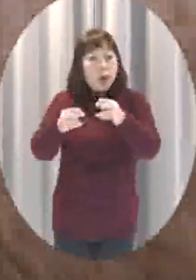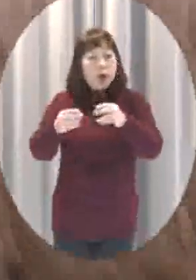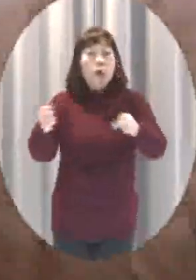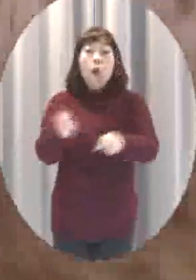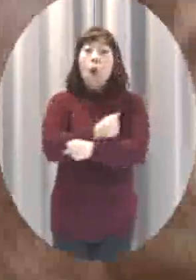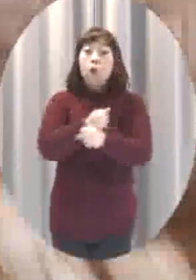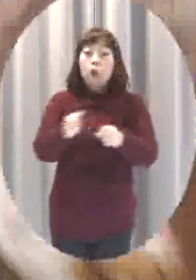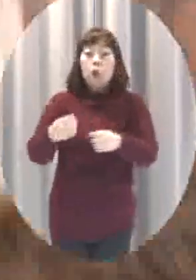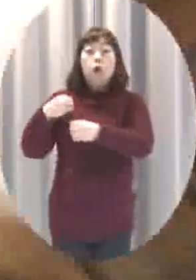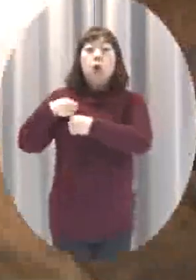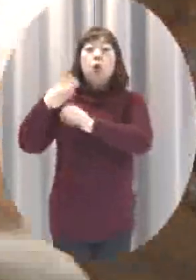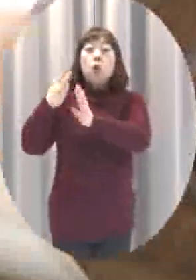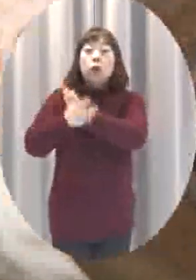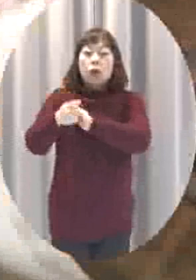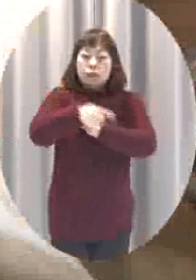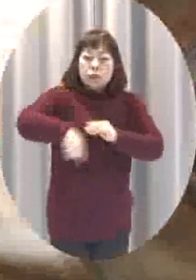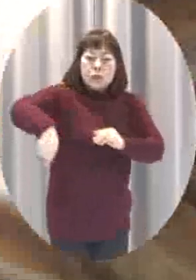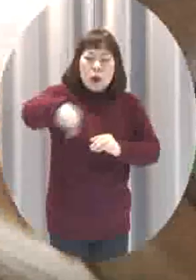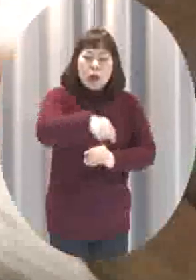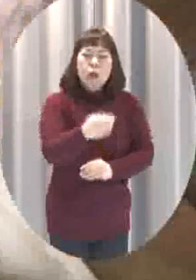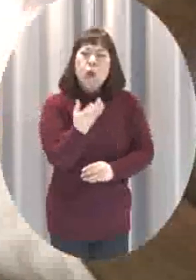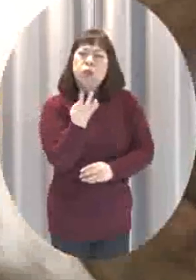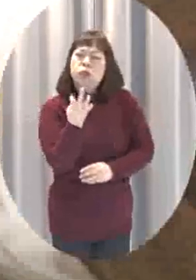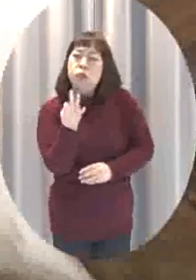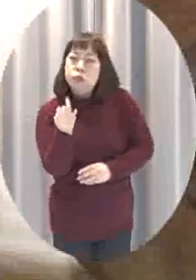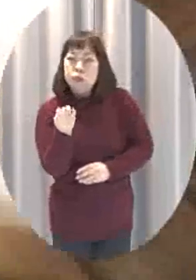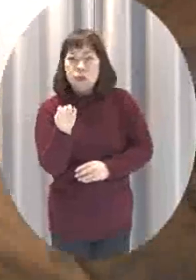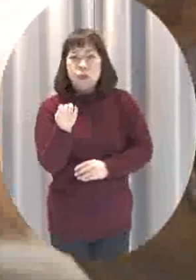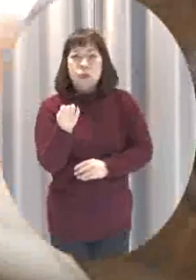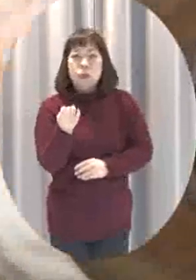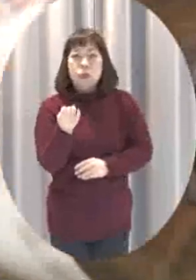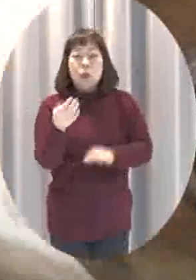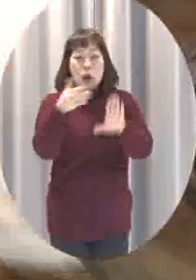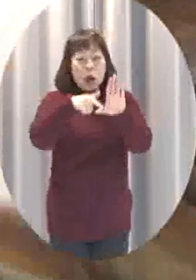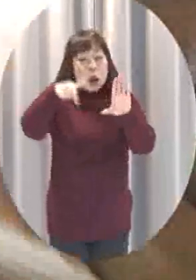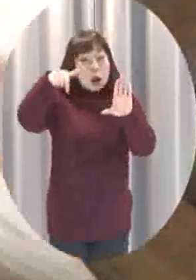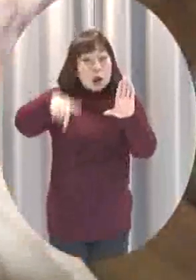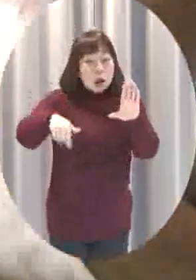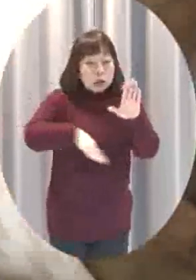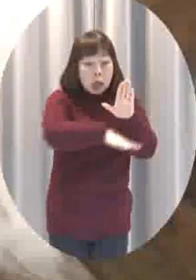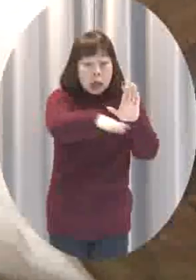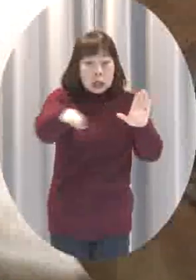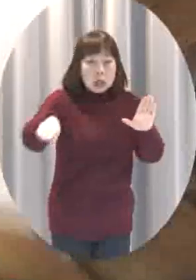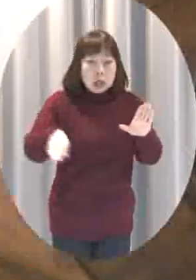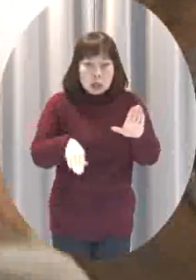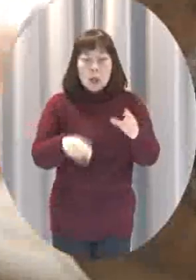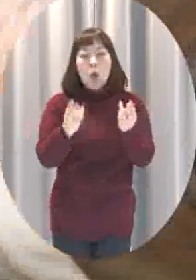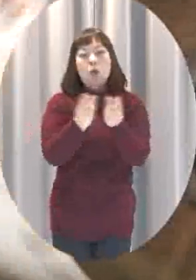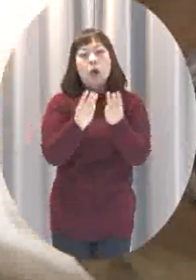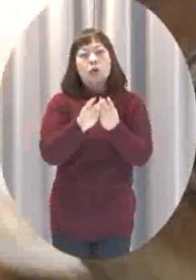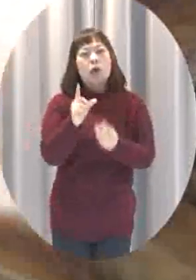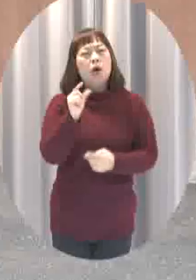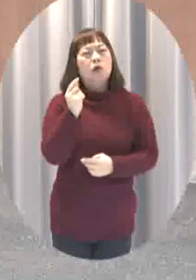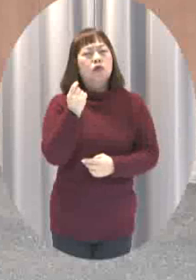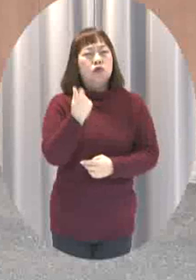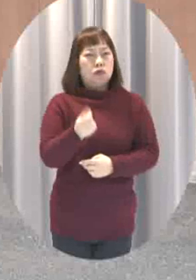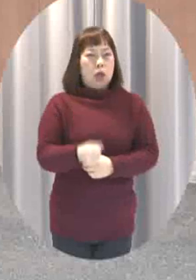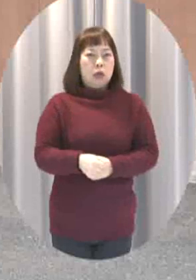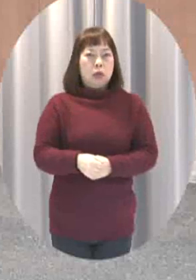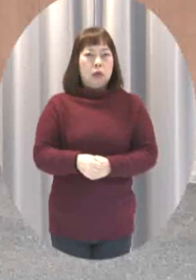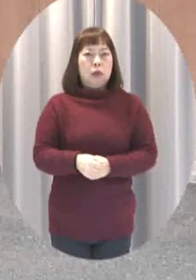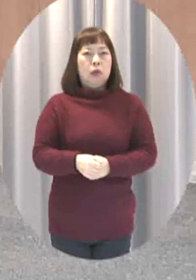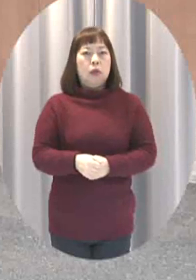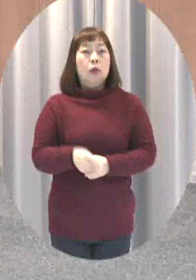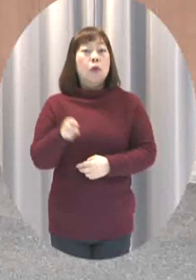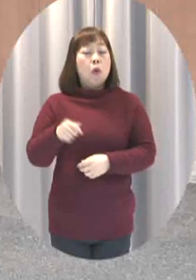県内では数社しかございません。また関西地区でも数少ない会社で、生